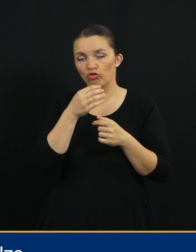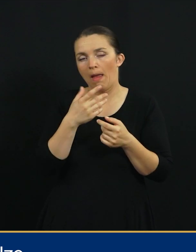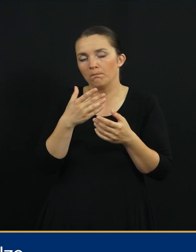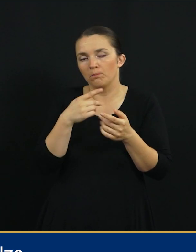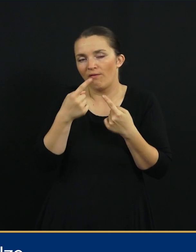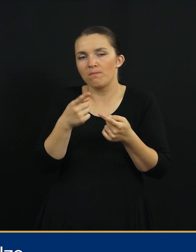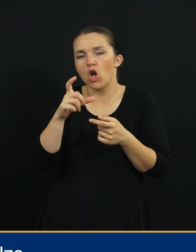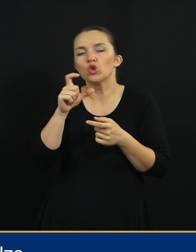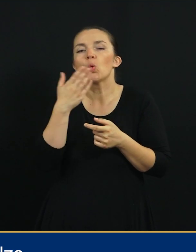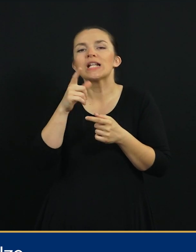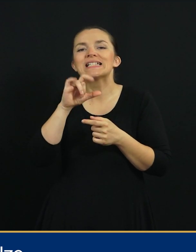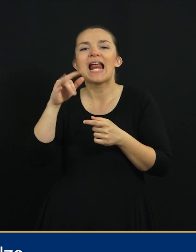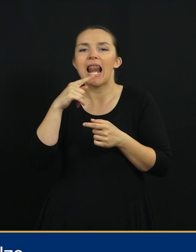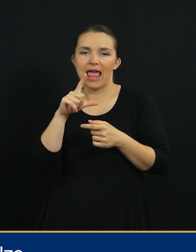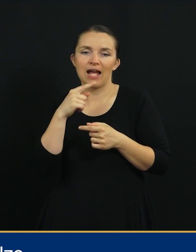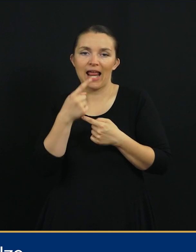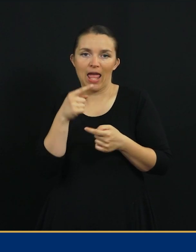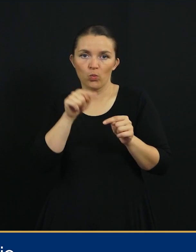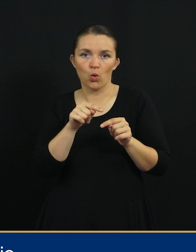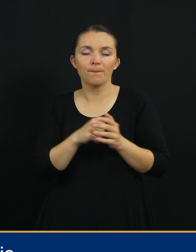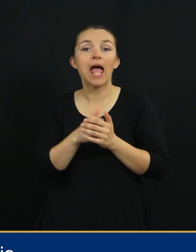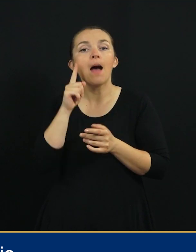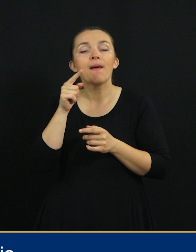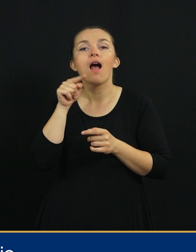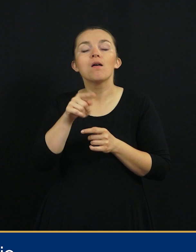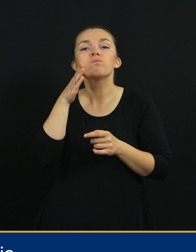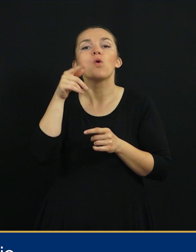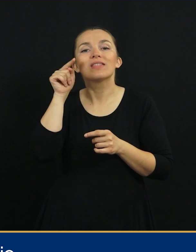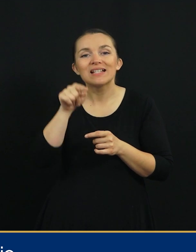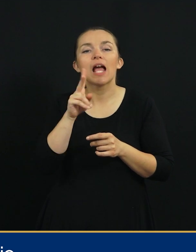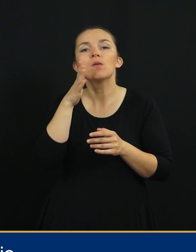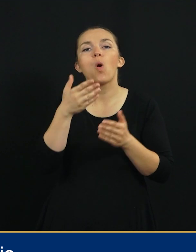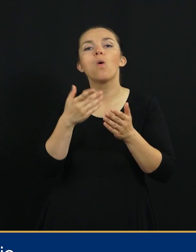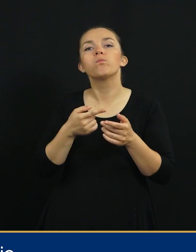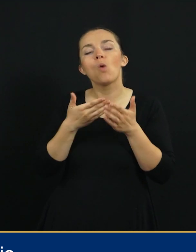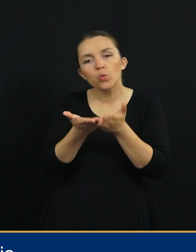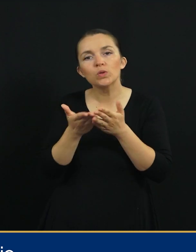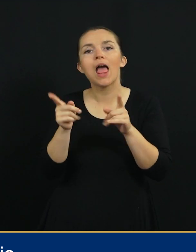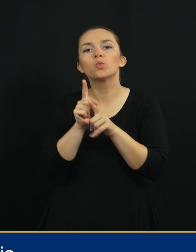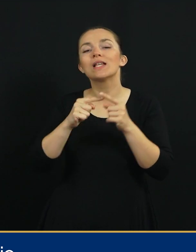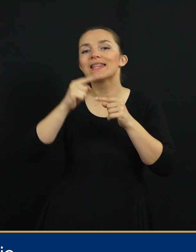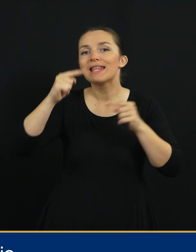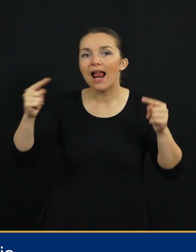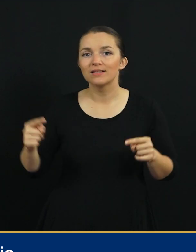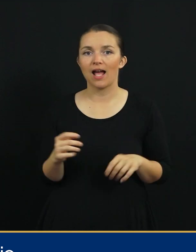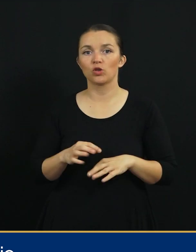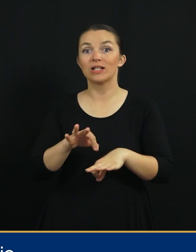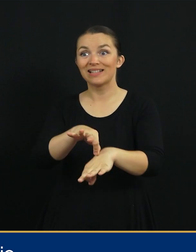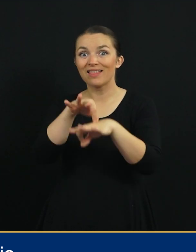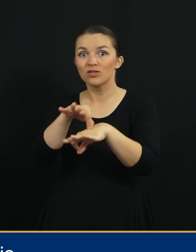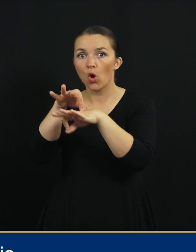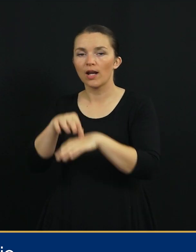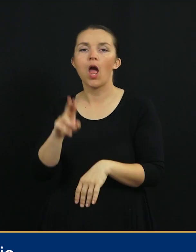parafraziram Churchilla, ampak tista, ki bo ponujala tudi digitalizacijo, senzorje,